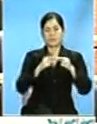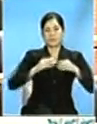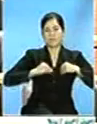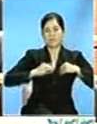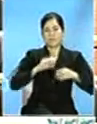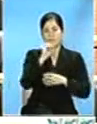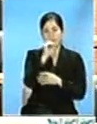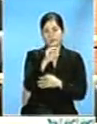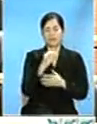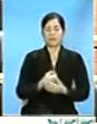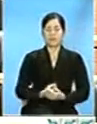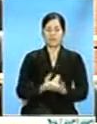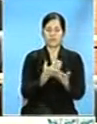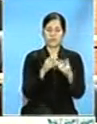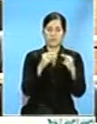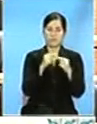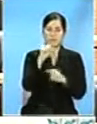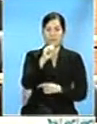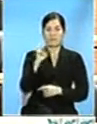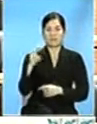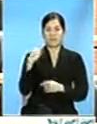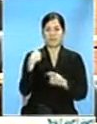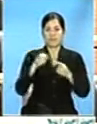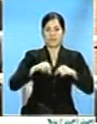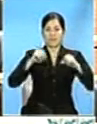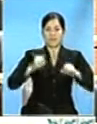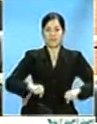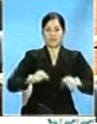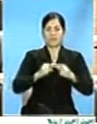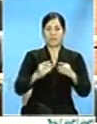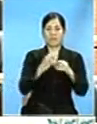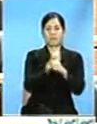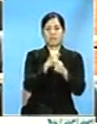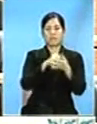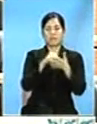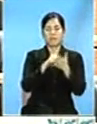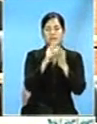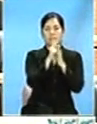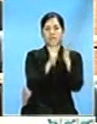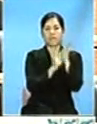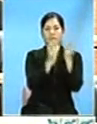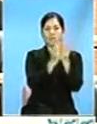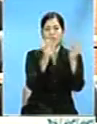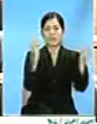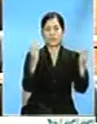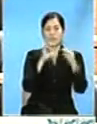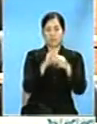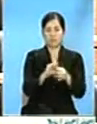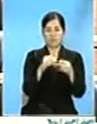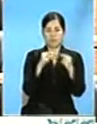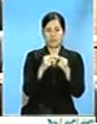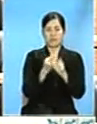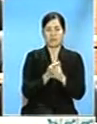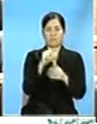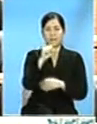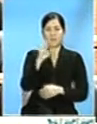อกว่าสิ่งที่สว.ร่วมลงมติเห็นชอบแก้รัฐธรรมนูญที่มาของสว.จะเป็นประโย